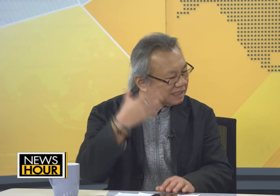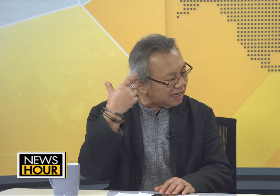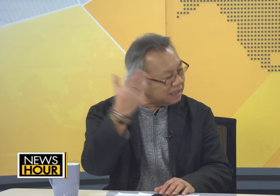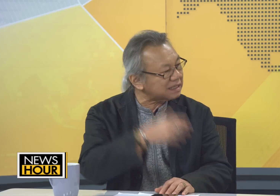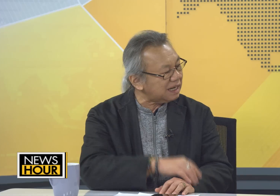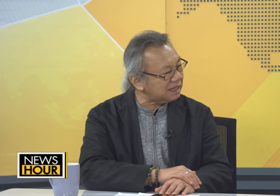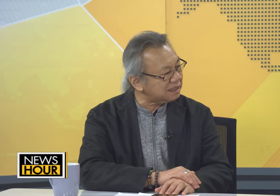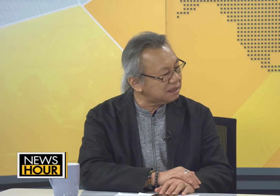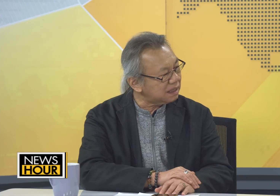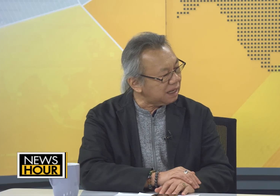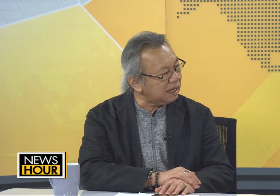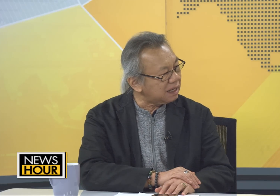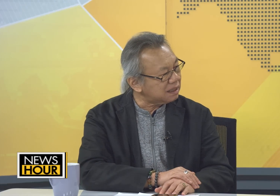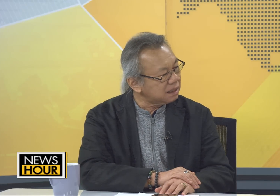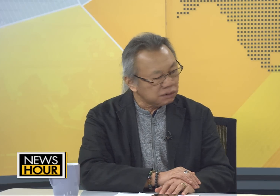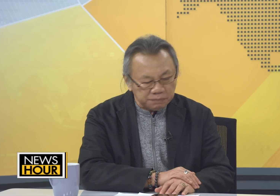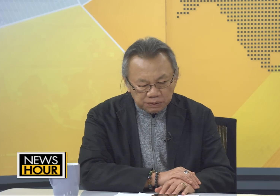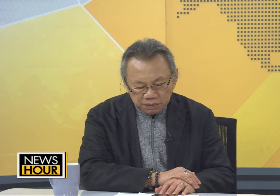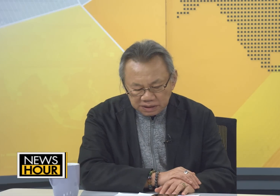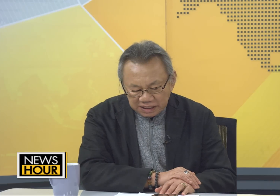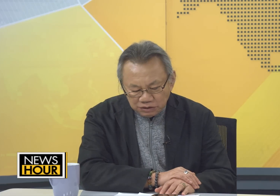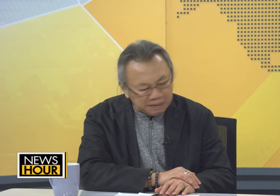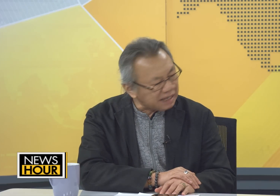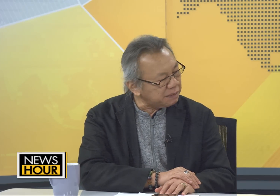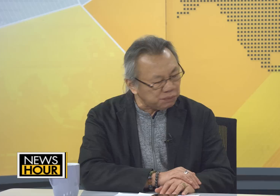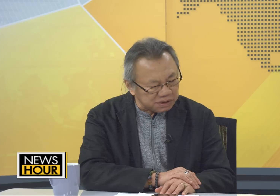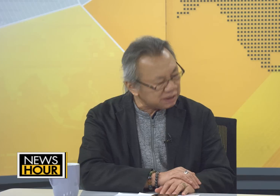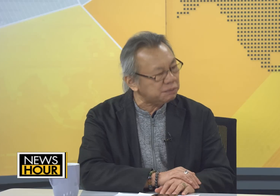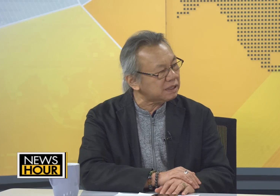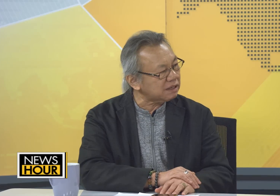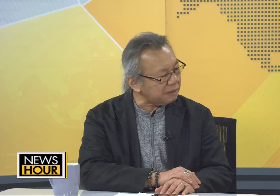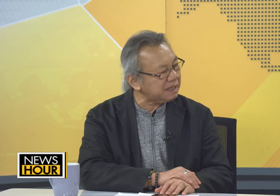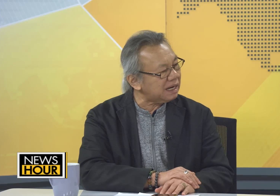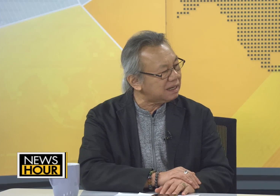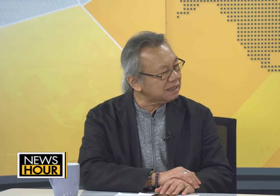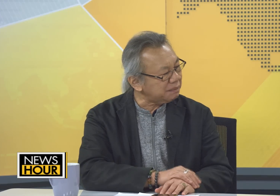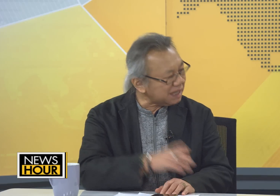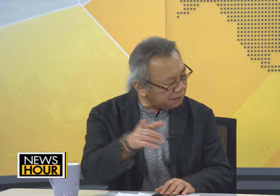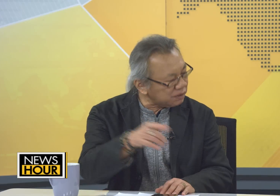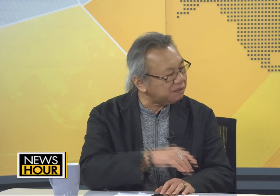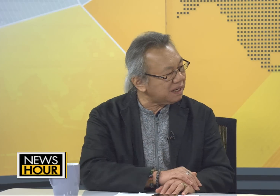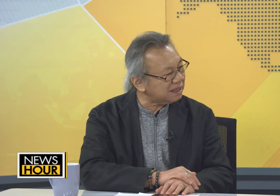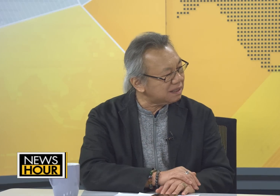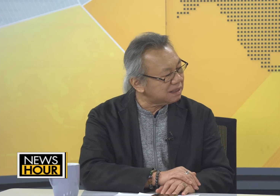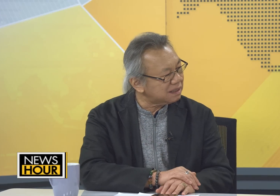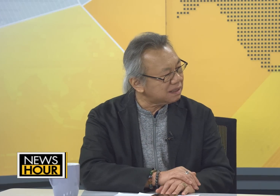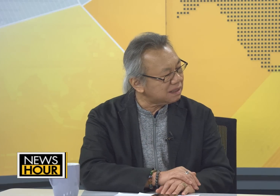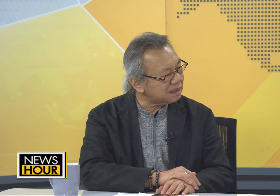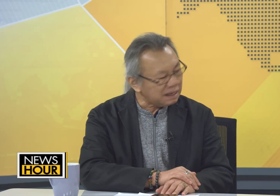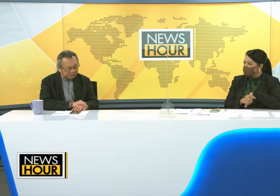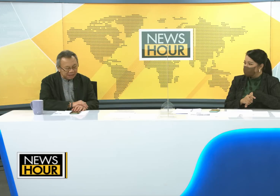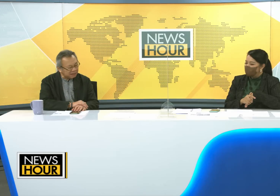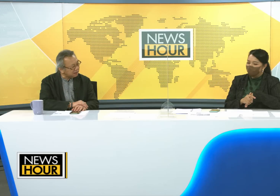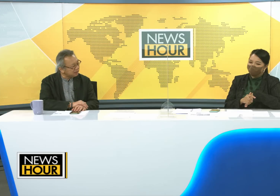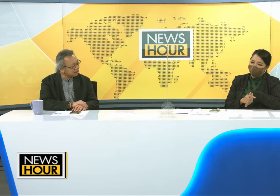ประสบรinar estl Ministryคุยิ่งอายุมากนไม่ควอยขบรเลยต้ขบใหได้แตไม่ขับไปคธวีขับให